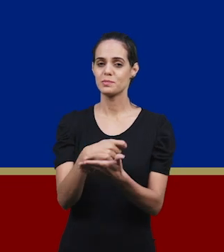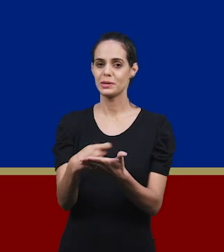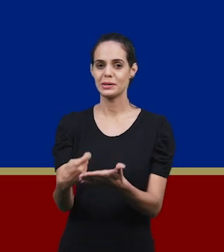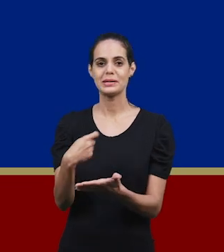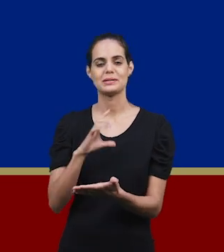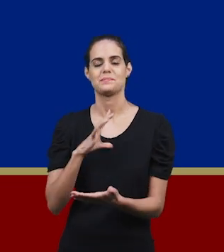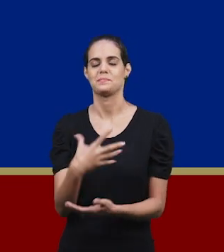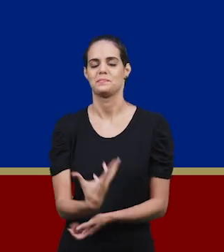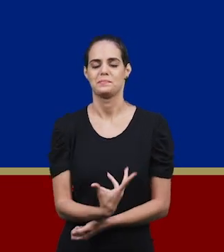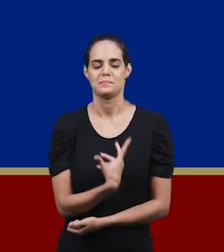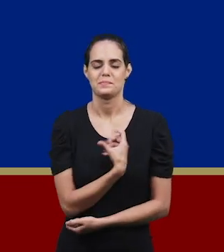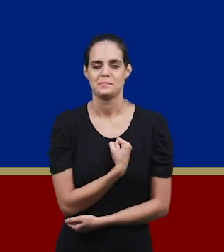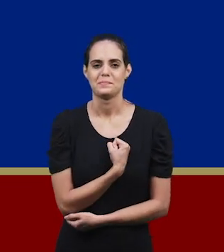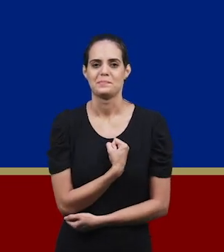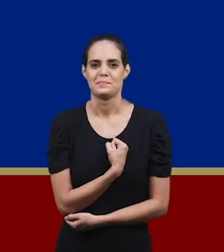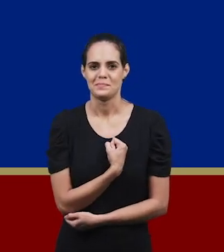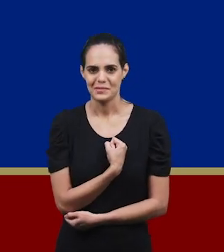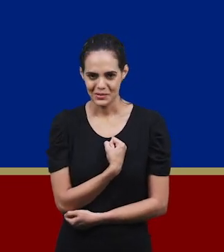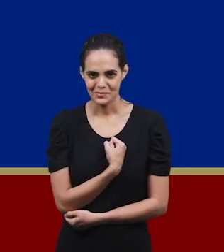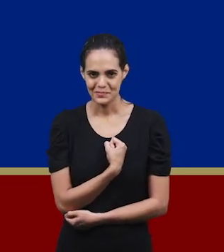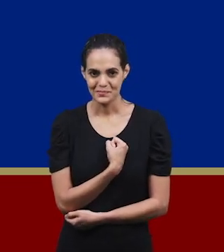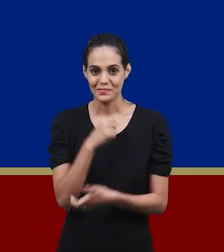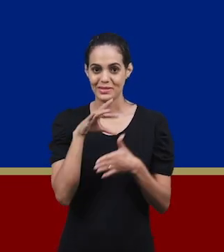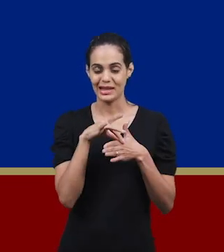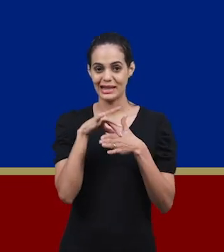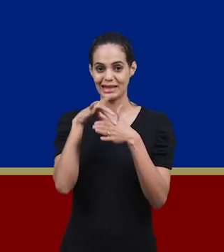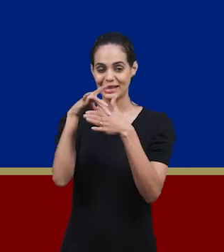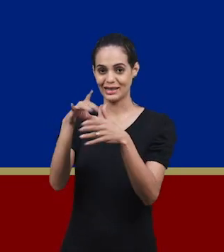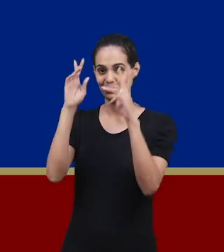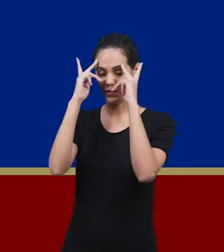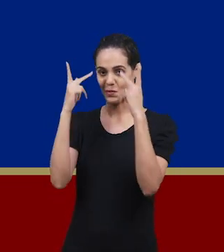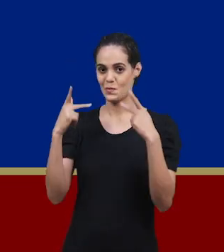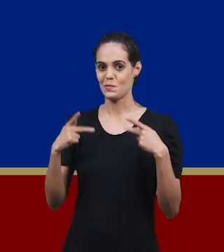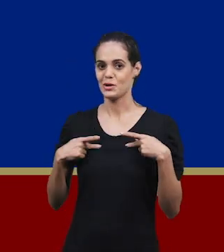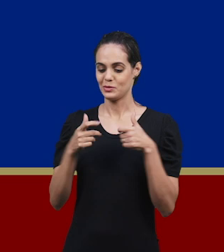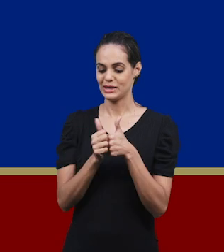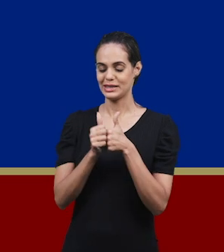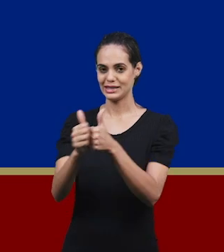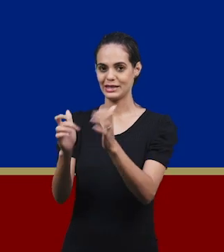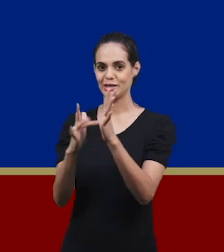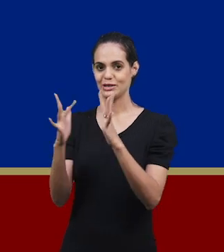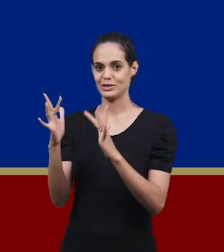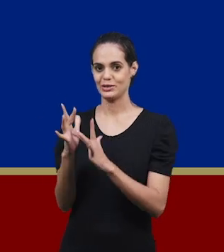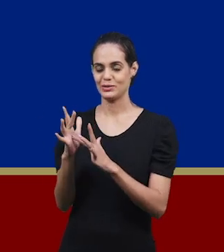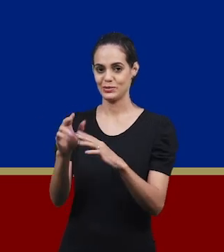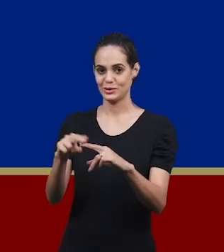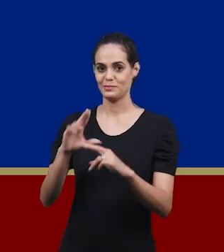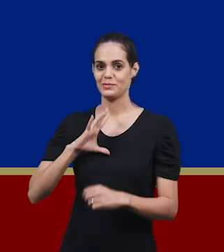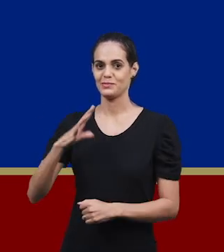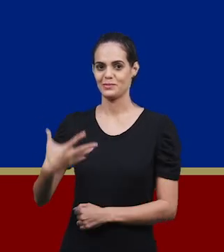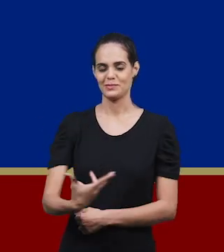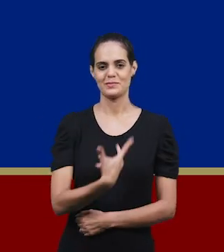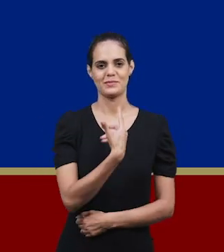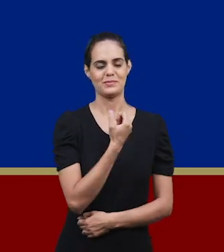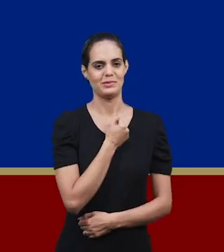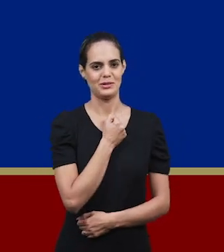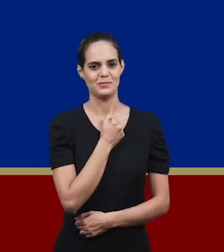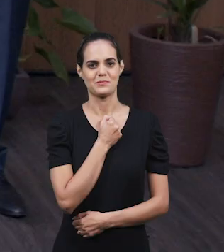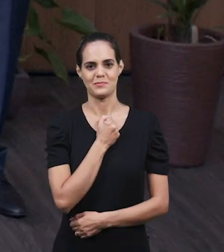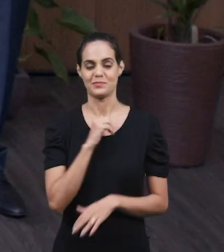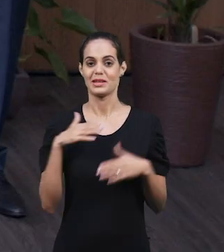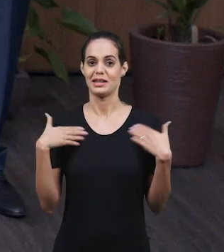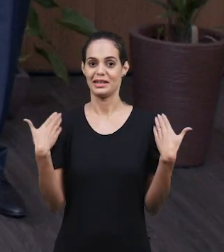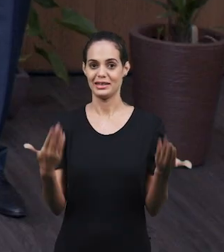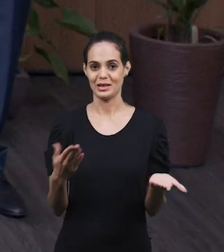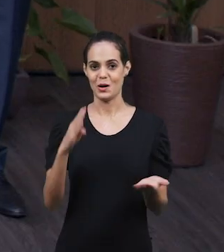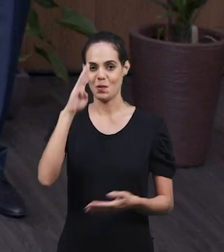salut amène l'homme à suivre Jésus par le chemin. Donc,